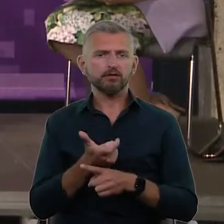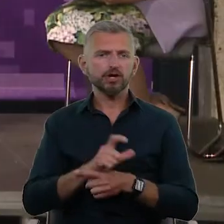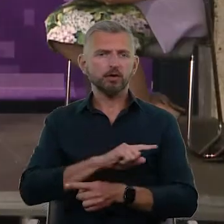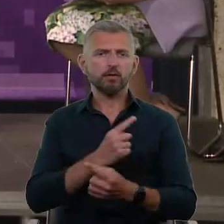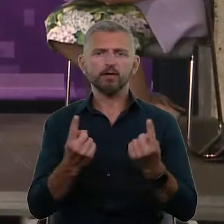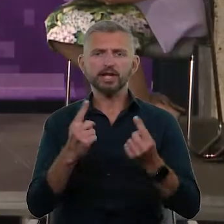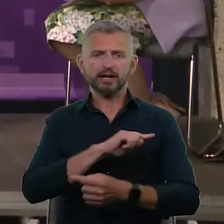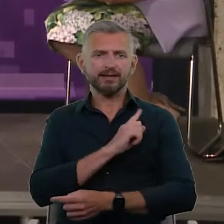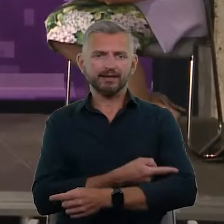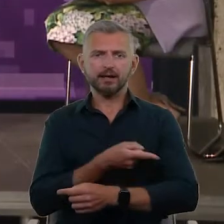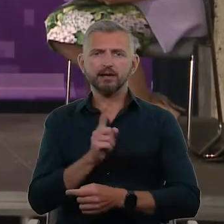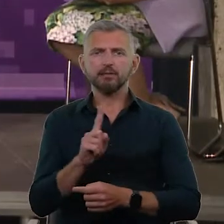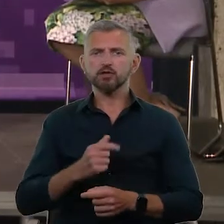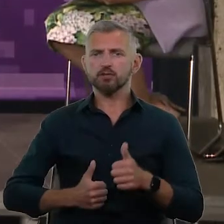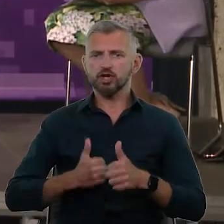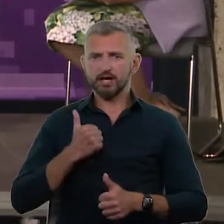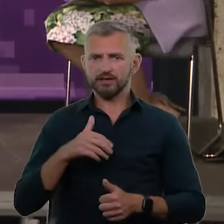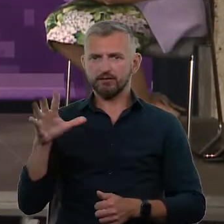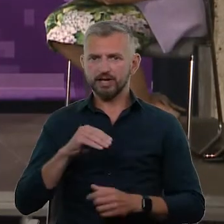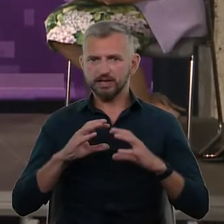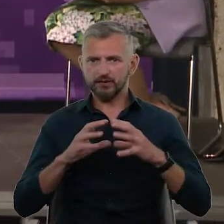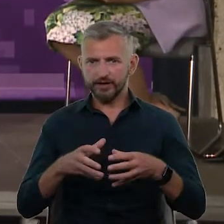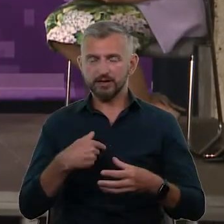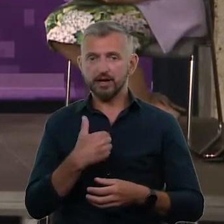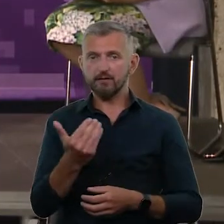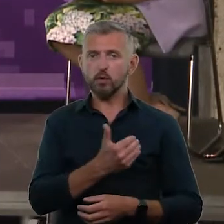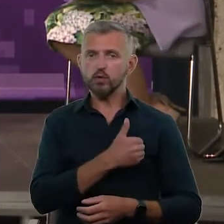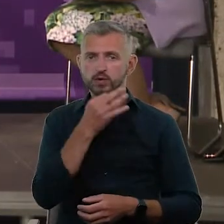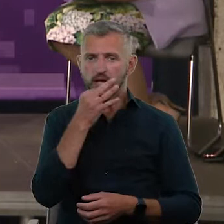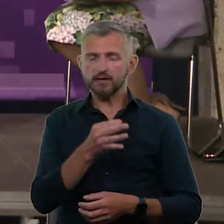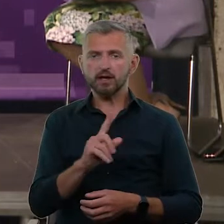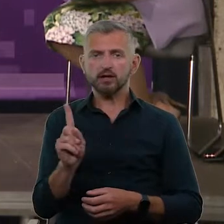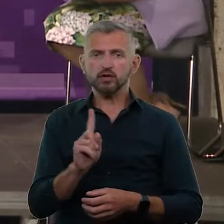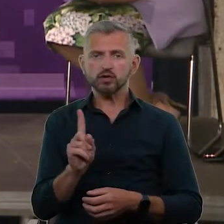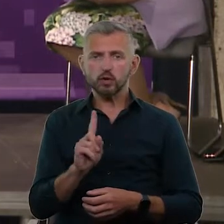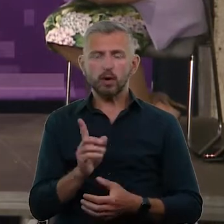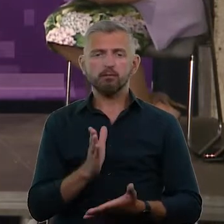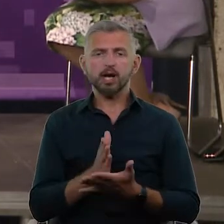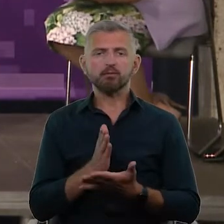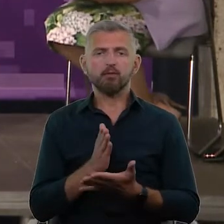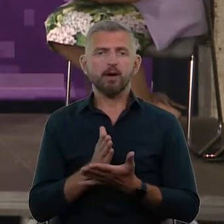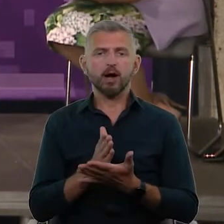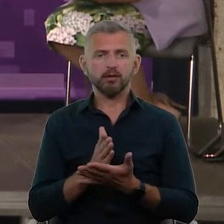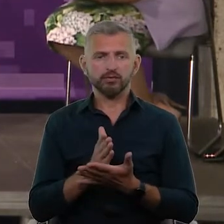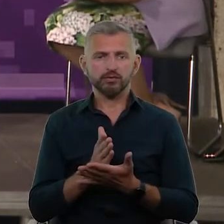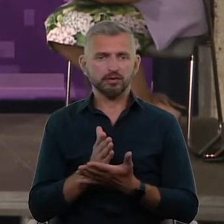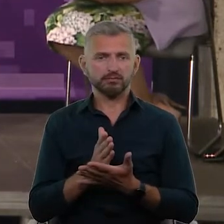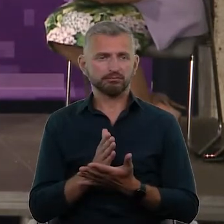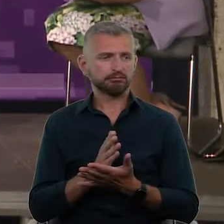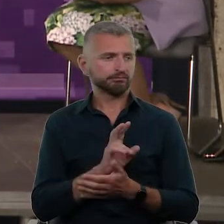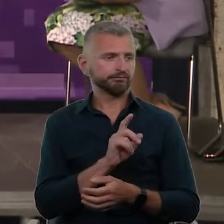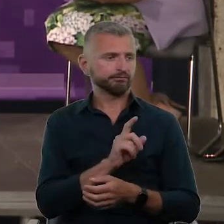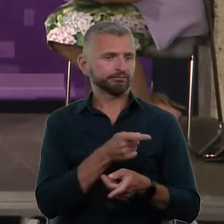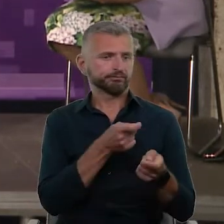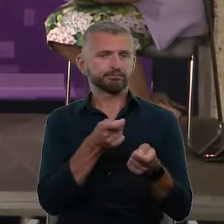і це те, чим пишається весь світ. І я вам хочу сказати, що перебуваючи теж і в багатьох областях України,